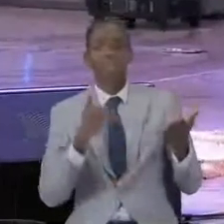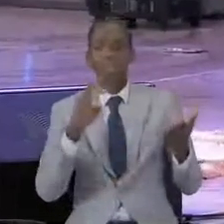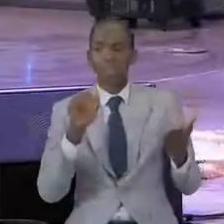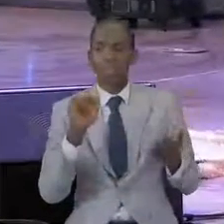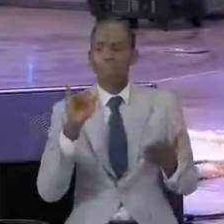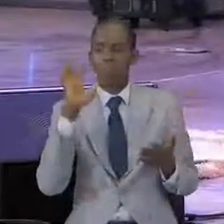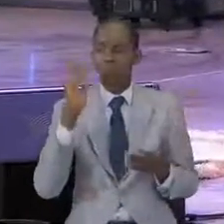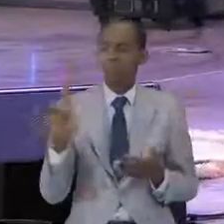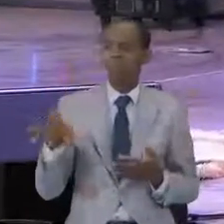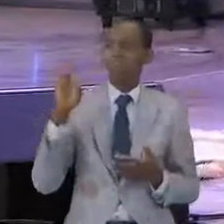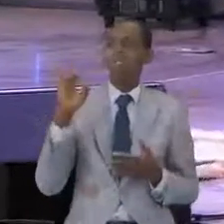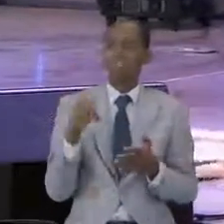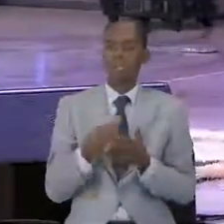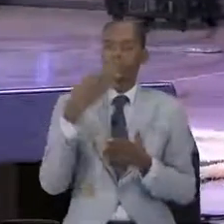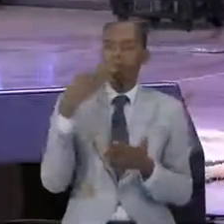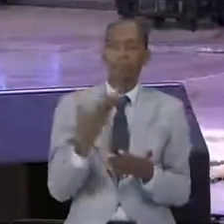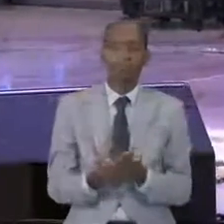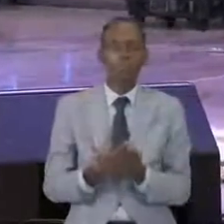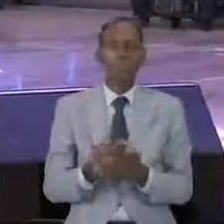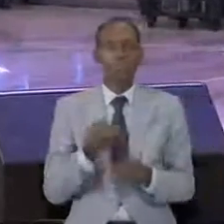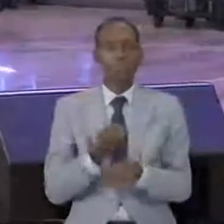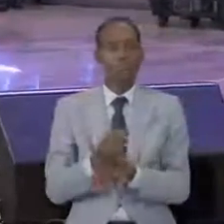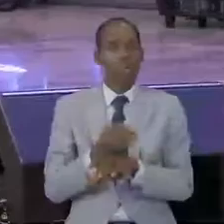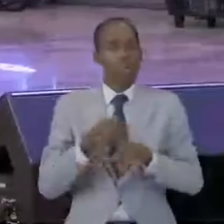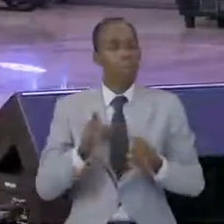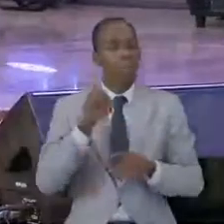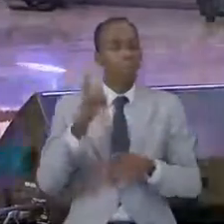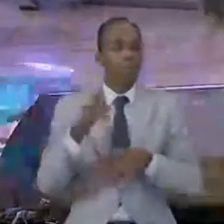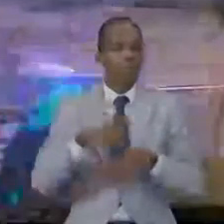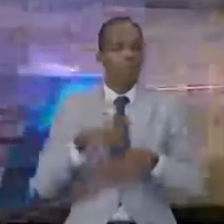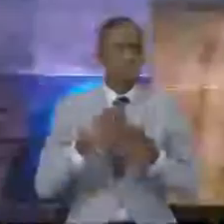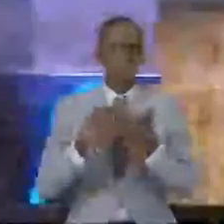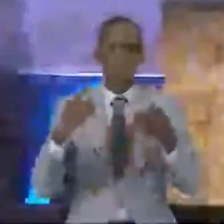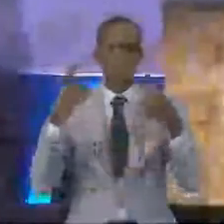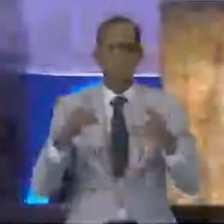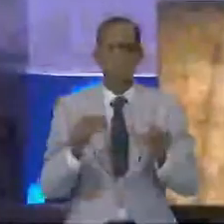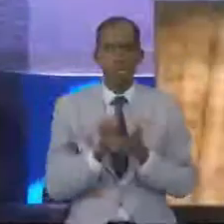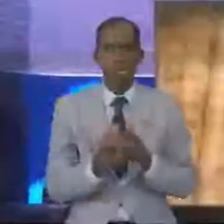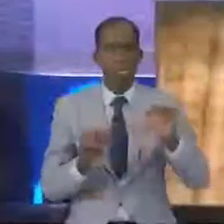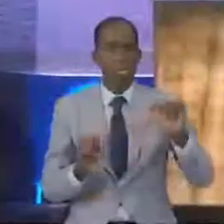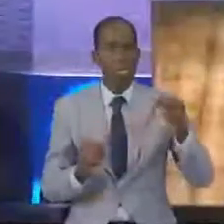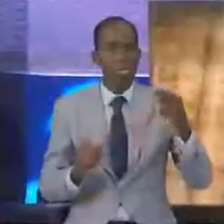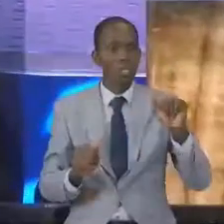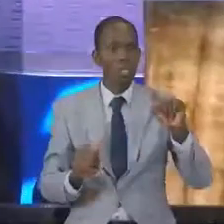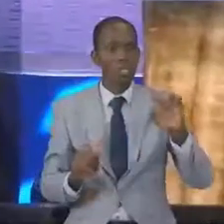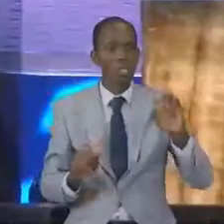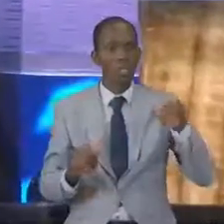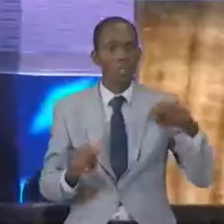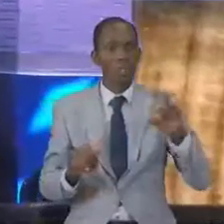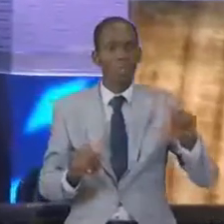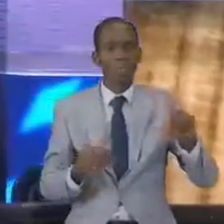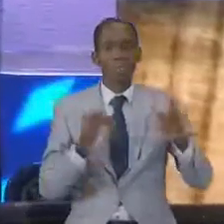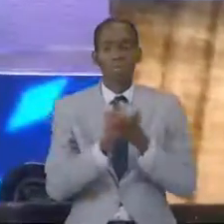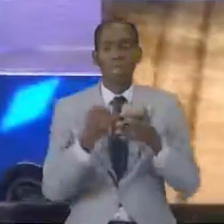va se rendre compte c'est un bon conseil mais finalement quelque chose est arrivé que acheter un guide un